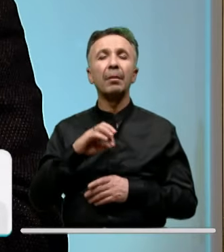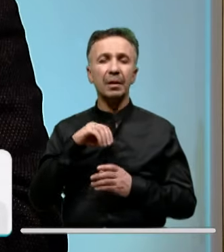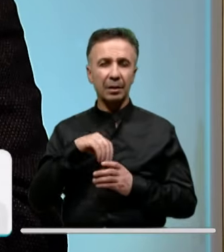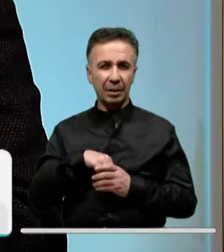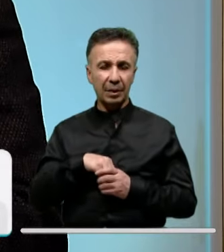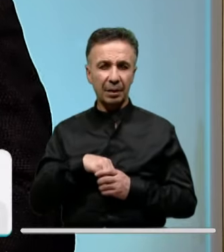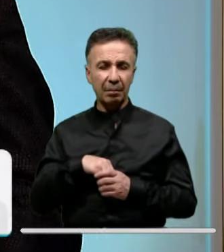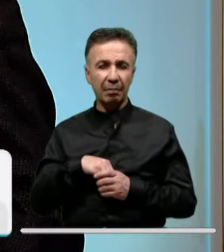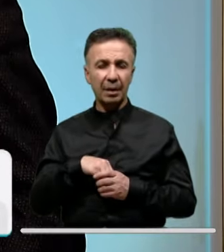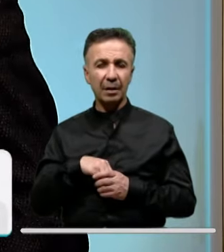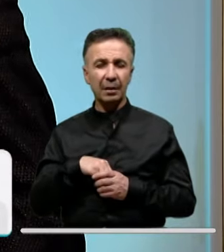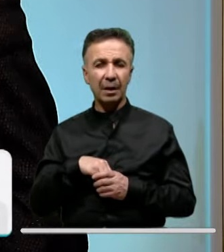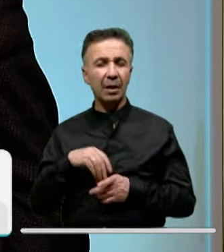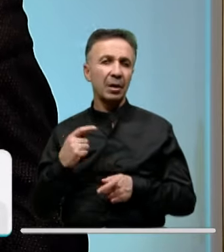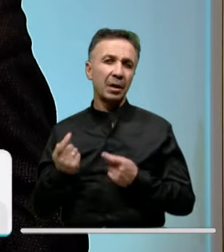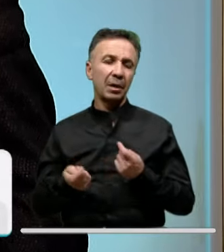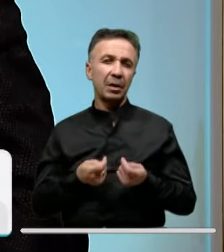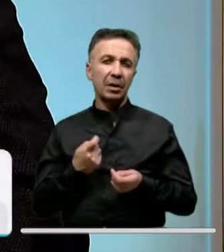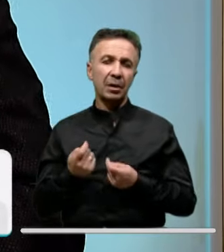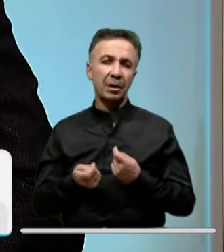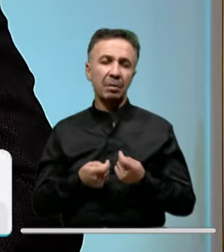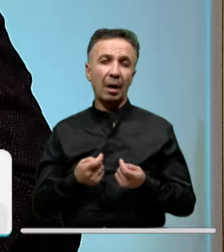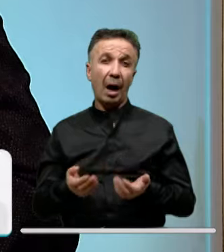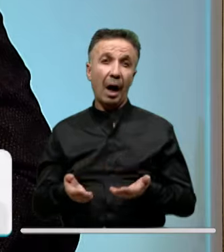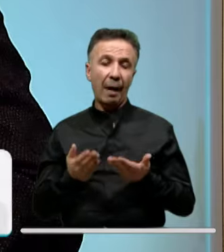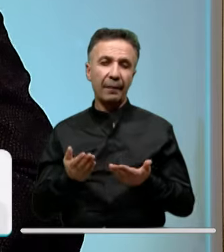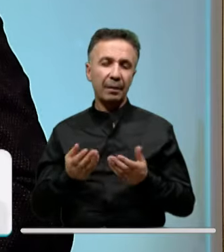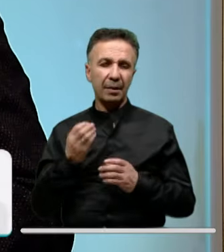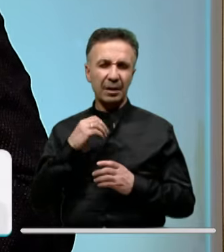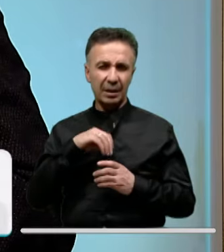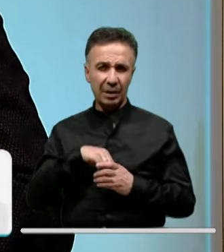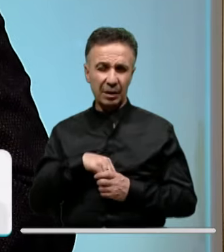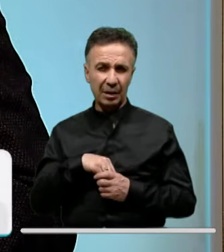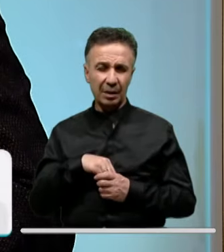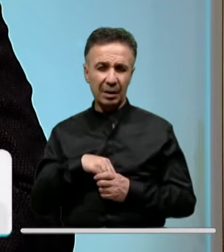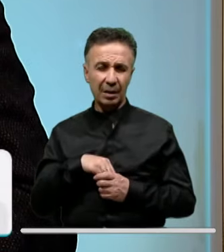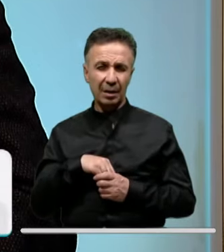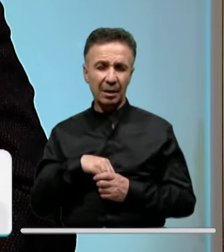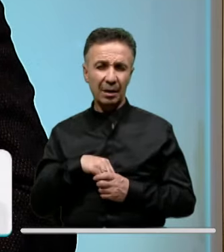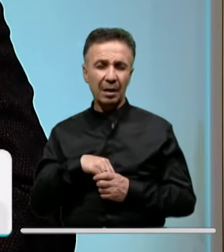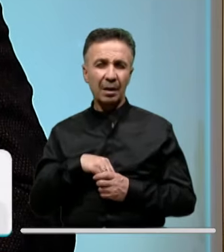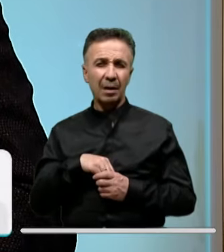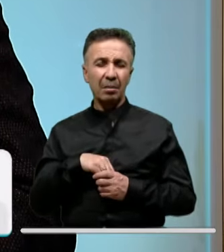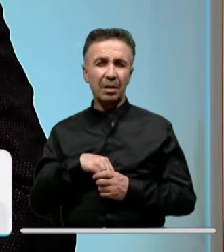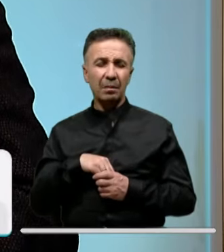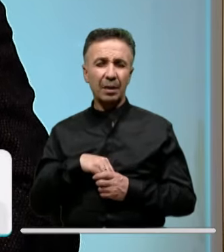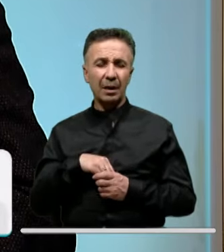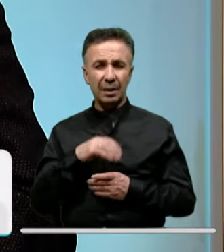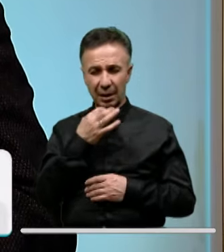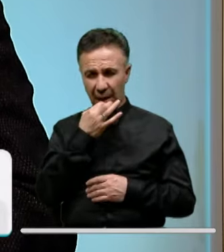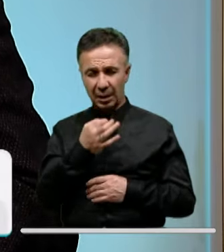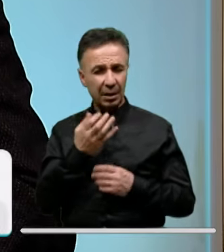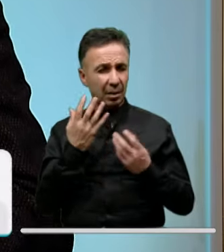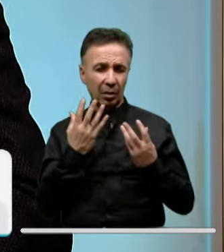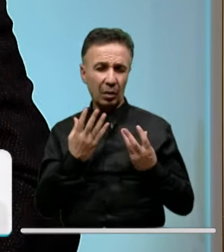daha mesaimizin veya iş yoğunluğunun hafifletilmesi için ne yapılabilir? Mesaide ufak tefek ondan sonra oynamalar